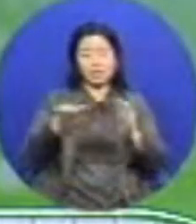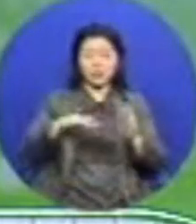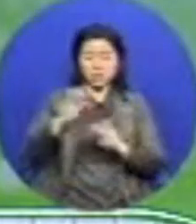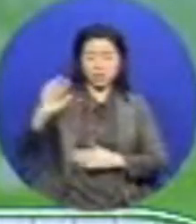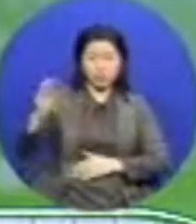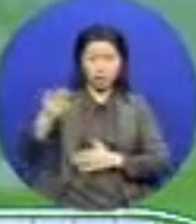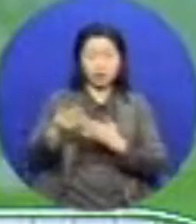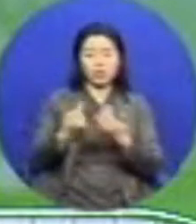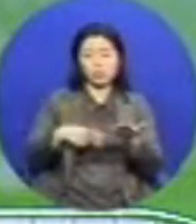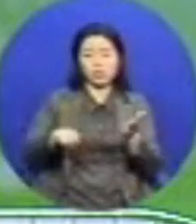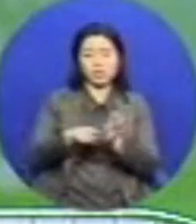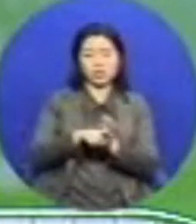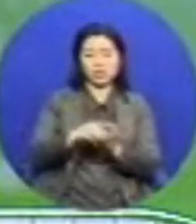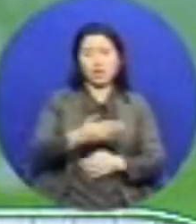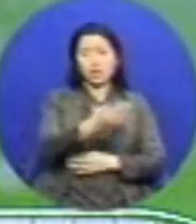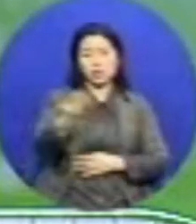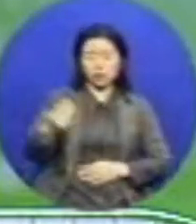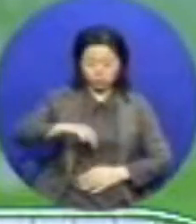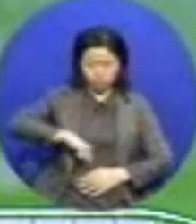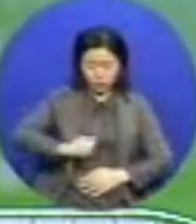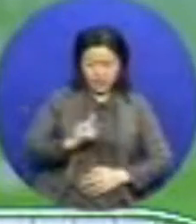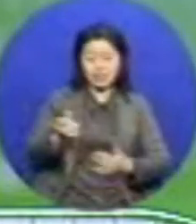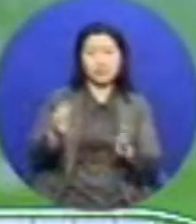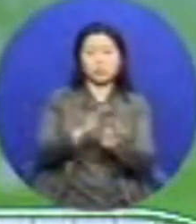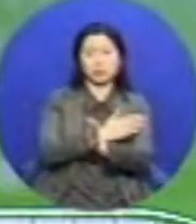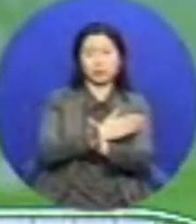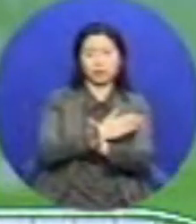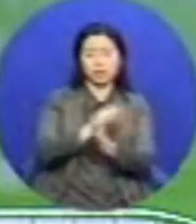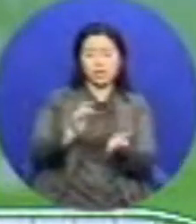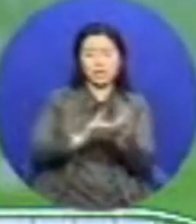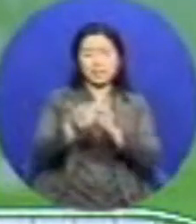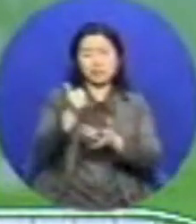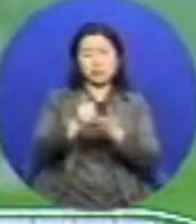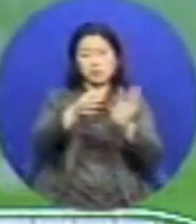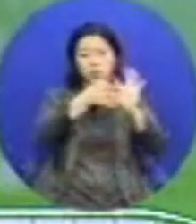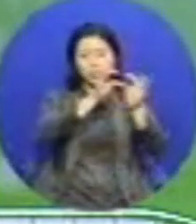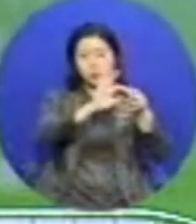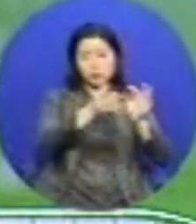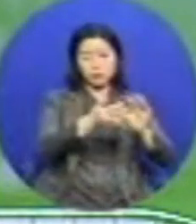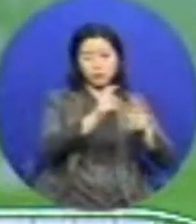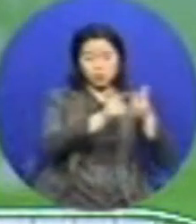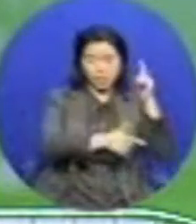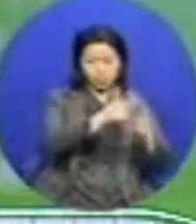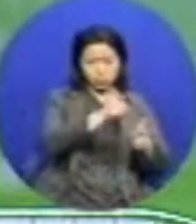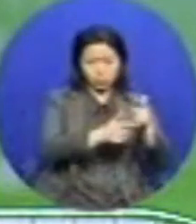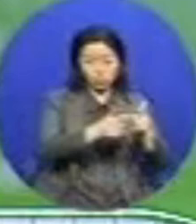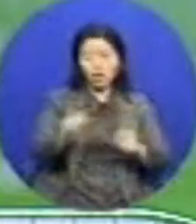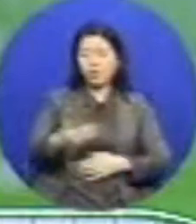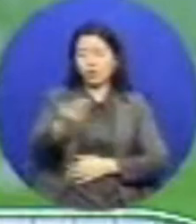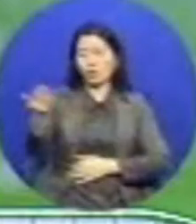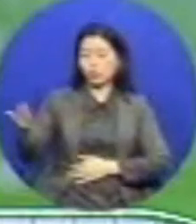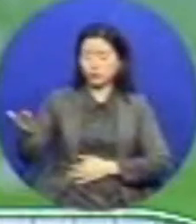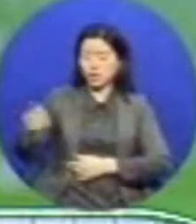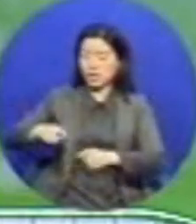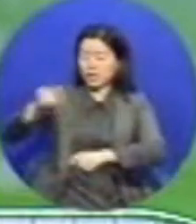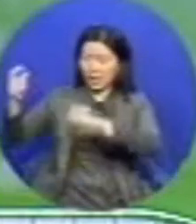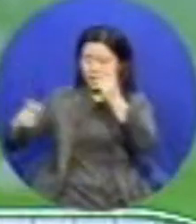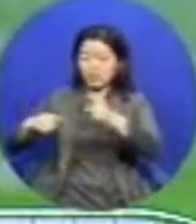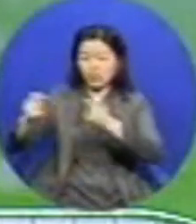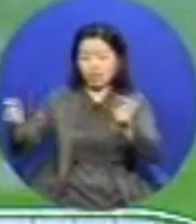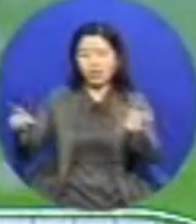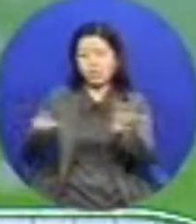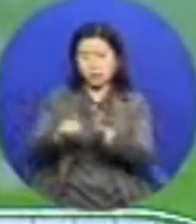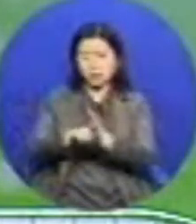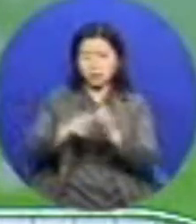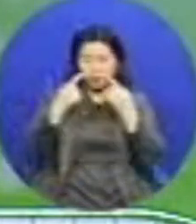여러분 자신부터 예수님 입어도 남고 여러분이 가지라고 하는 이 믿음을 분명히 가지세요